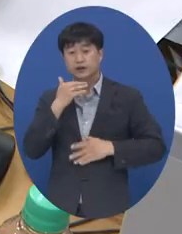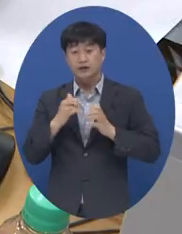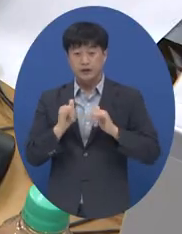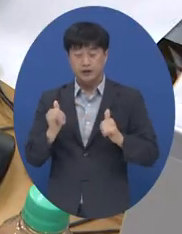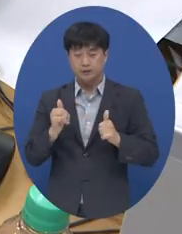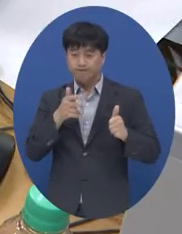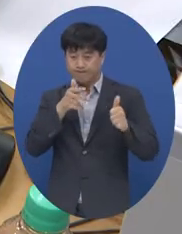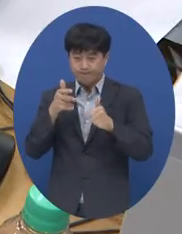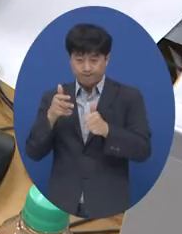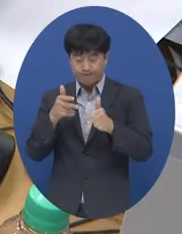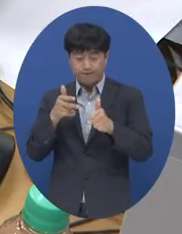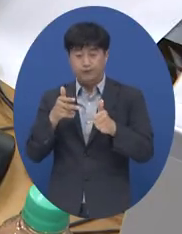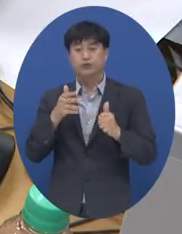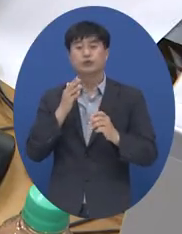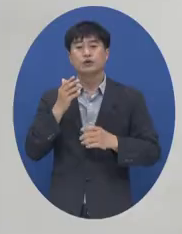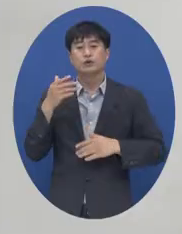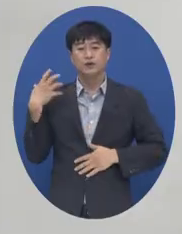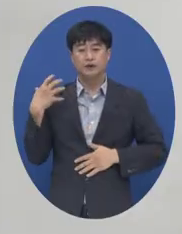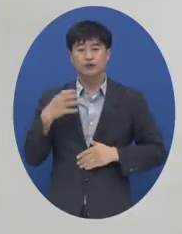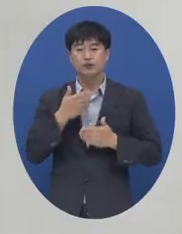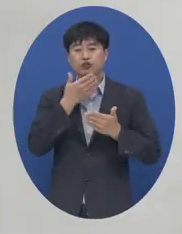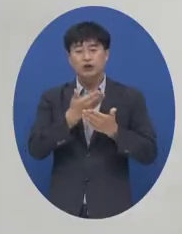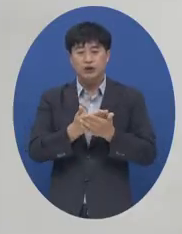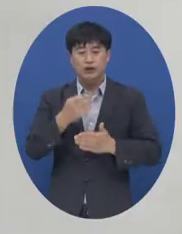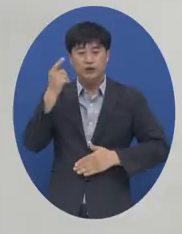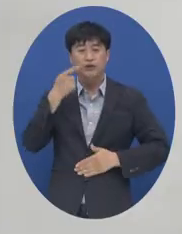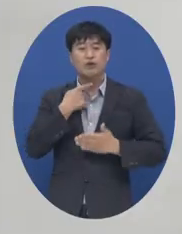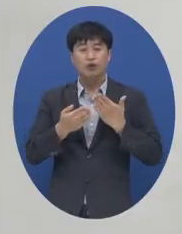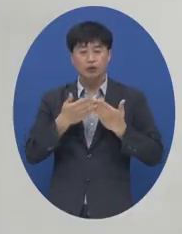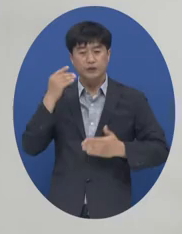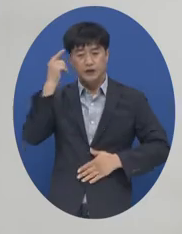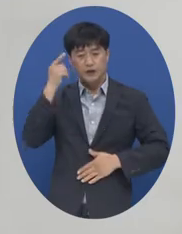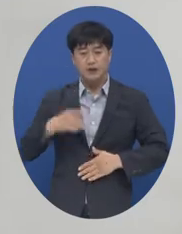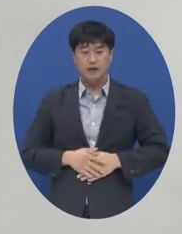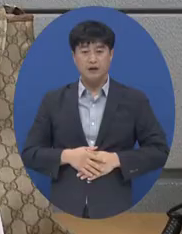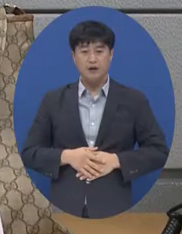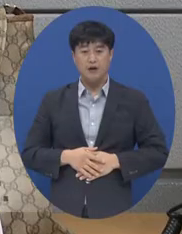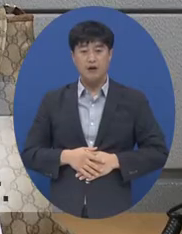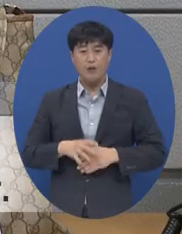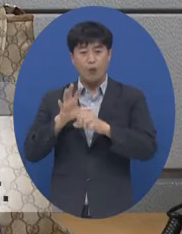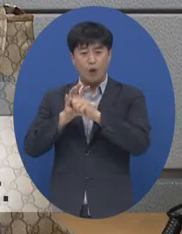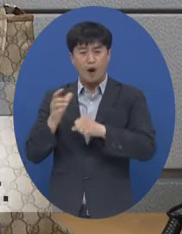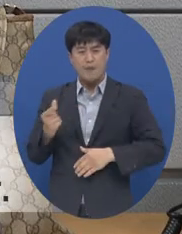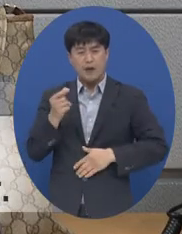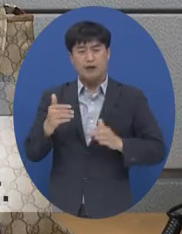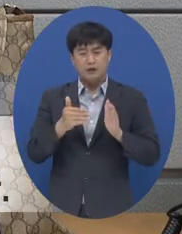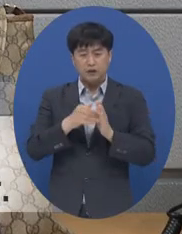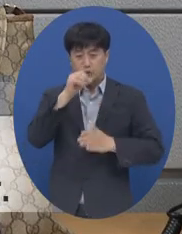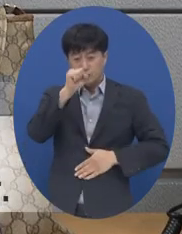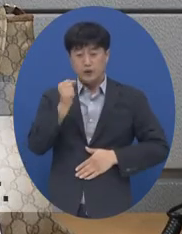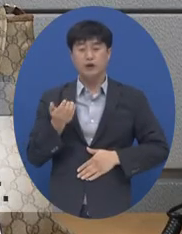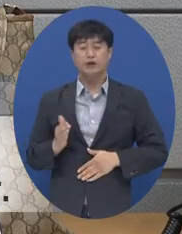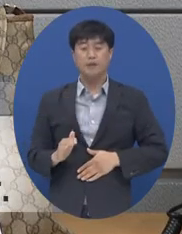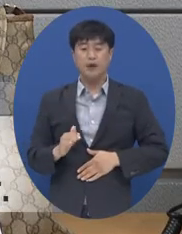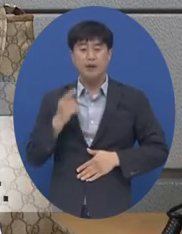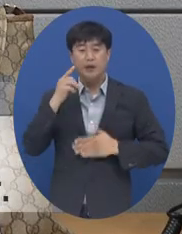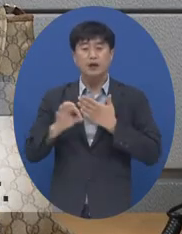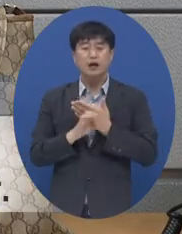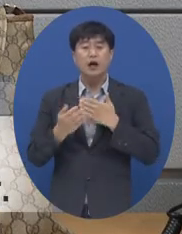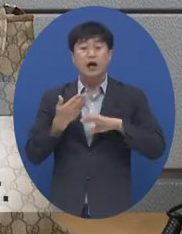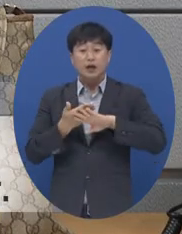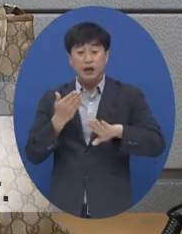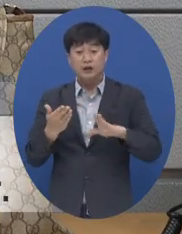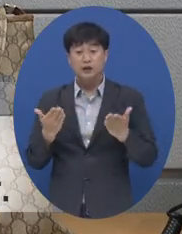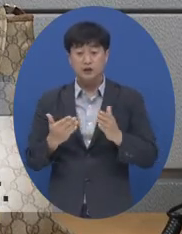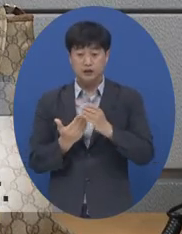확진자를 모니터링하는 일을 맡았는데 귀중한 경험이 될 거란 생각입니다. 코로나가 빨리 끝나야 되겠지만 만약에 뭐 다른